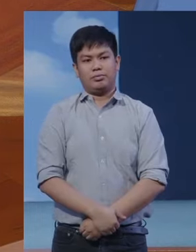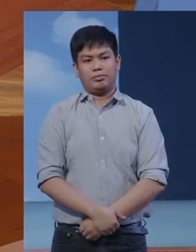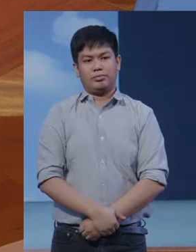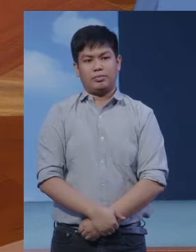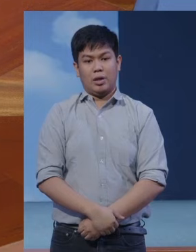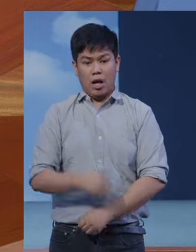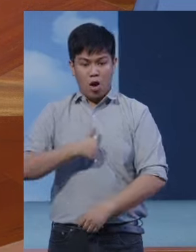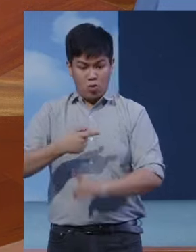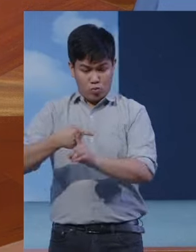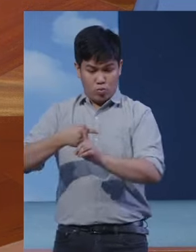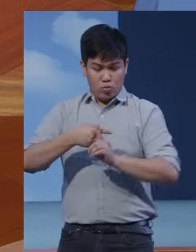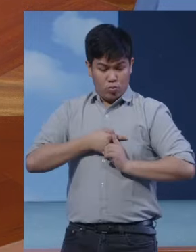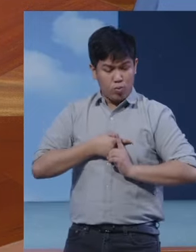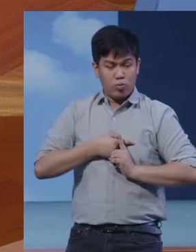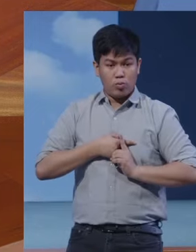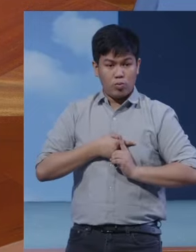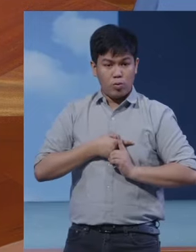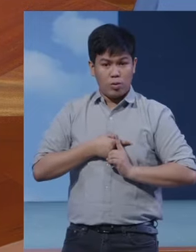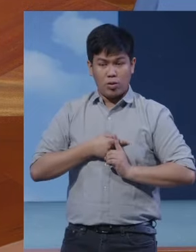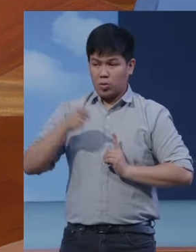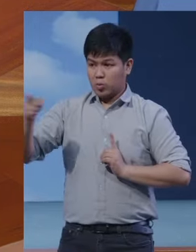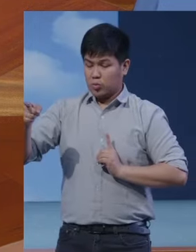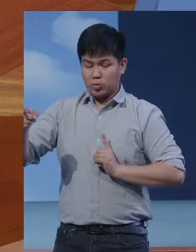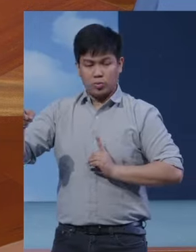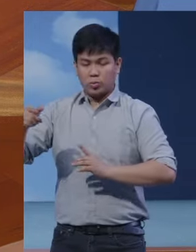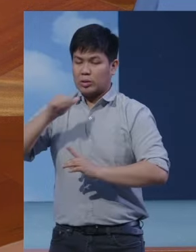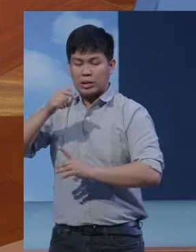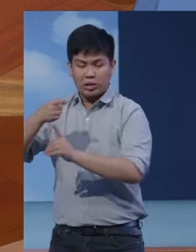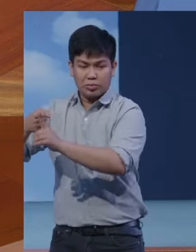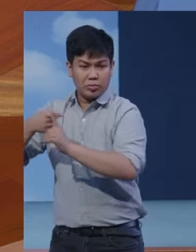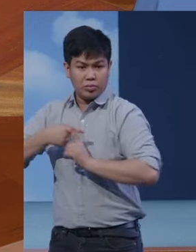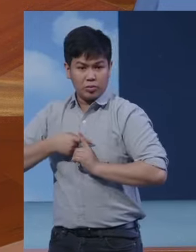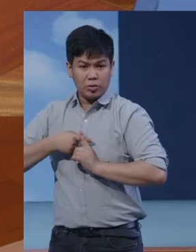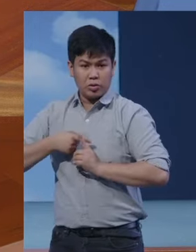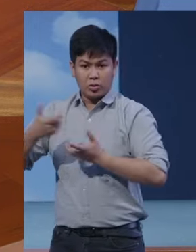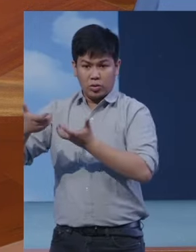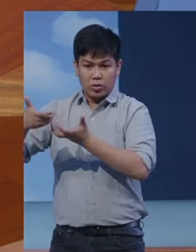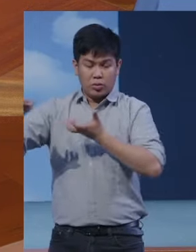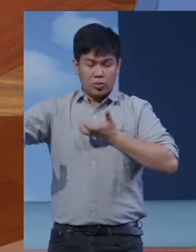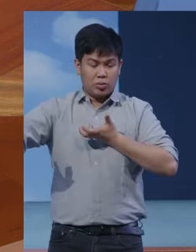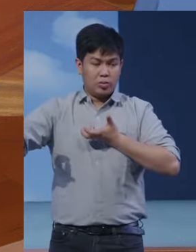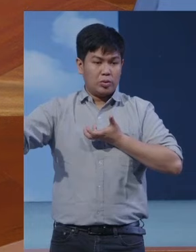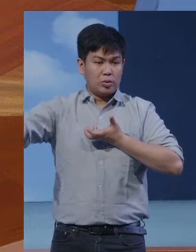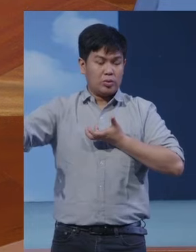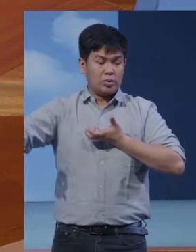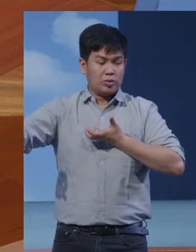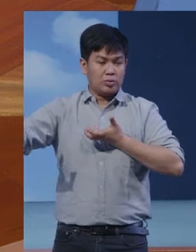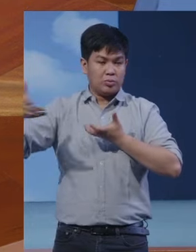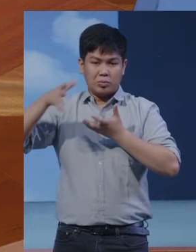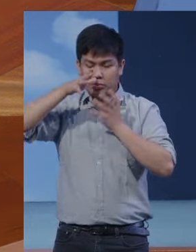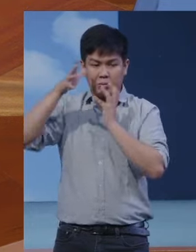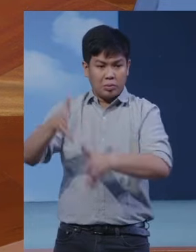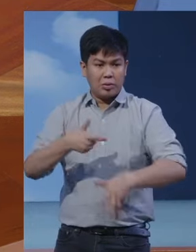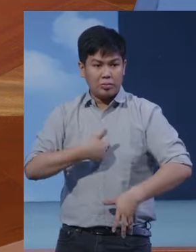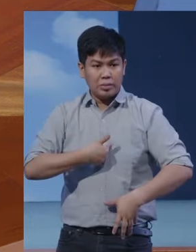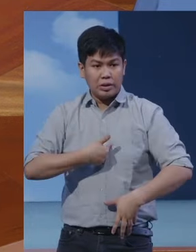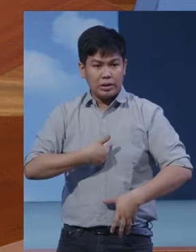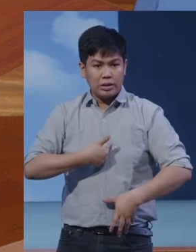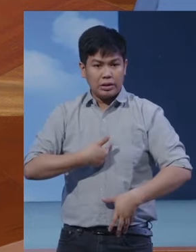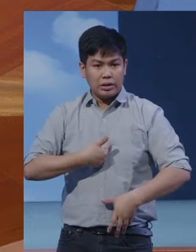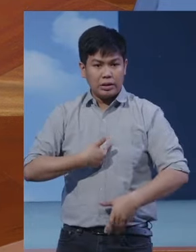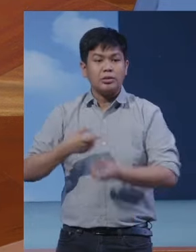dahilan sa paghihiwalay Naubos na po ang aking oras so ang